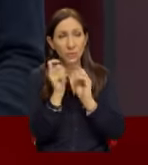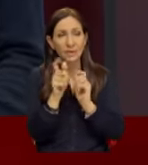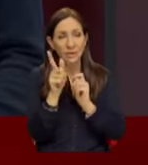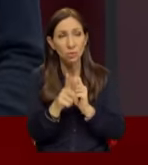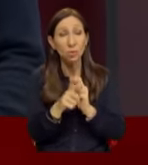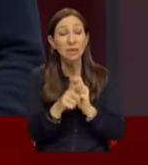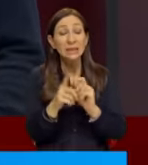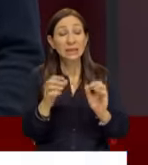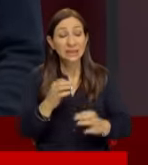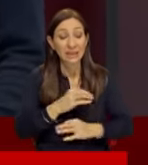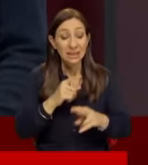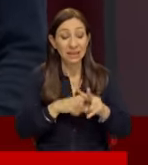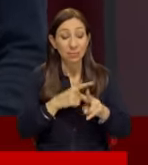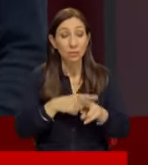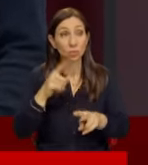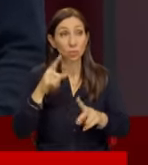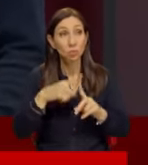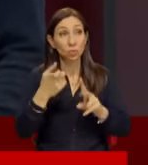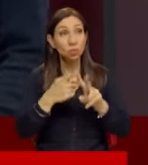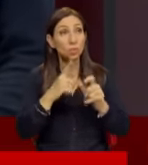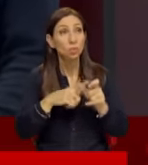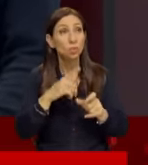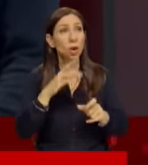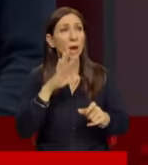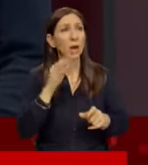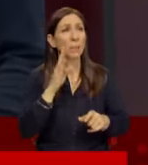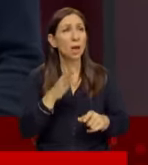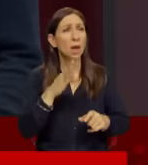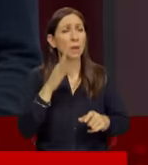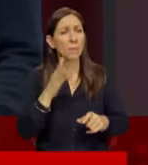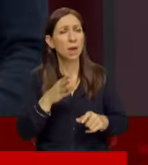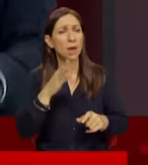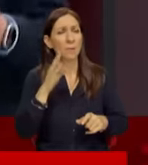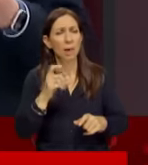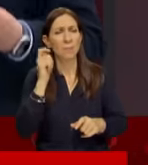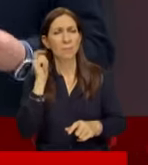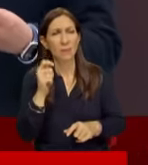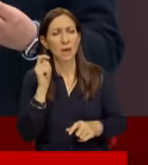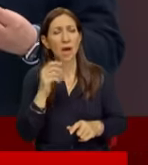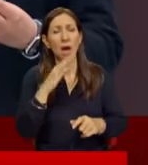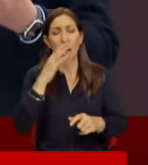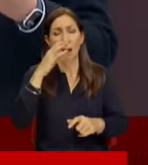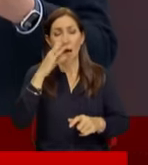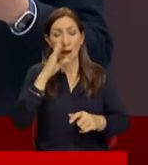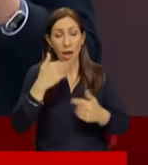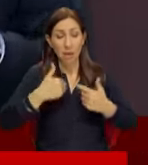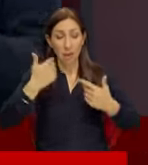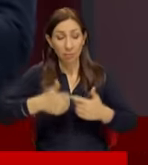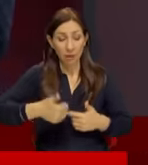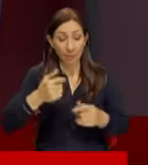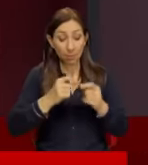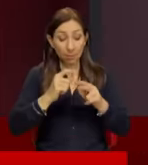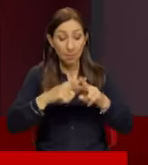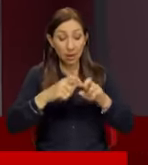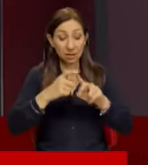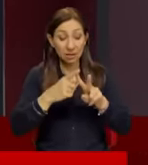hadise. Sayın Yılmaz Tunç, Ulus'u karış karış gezdi, orada mitingler yaptı. Yahu Adalet Bakanı, Bartın'ın